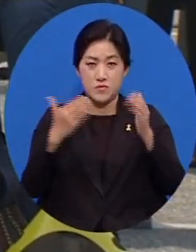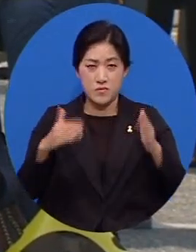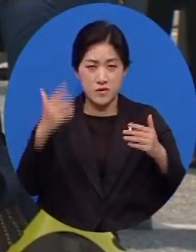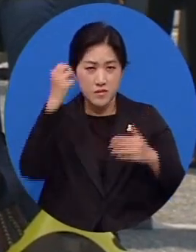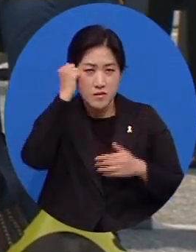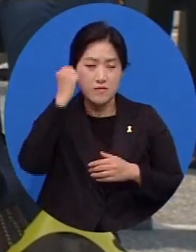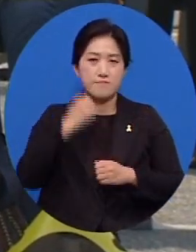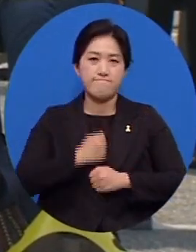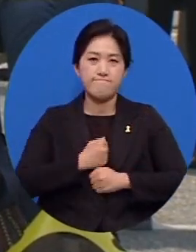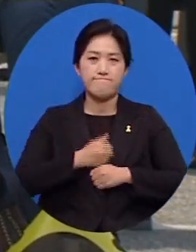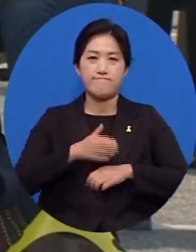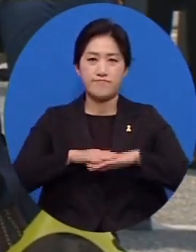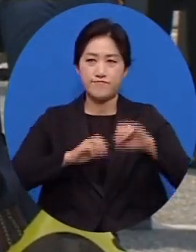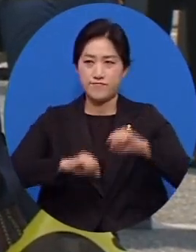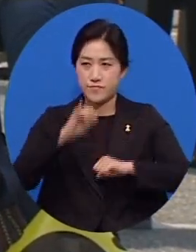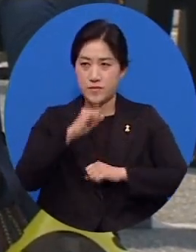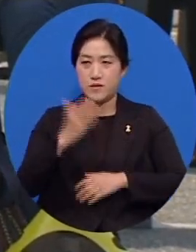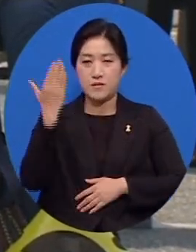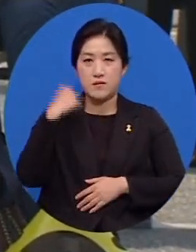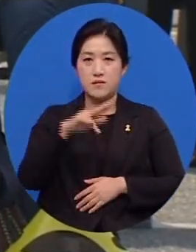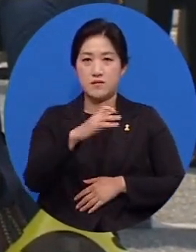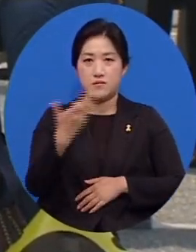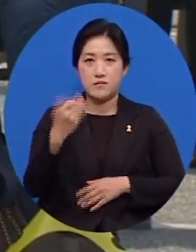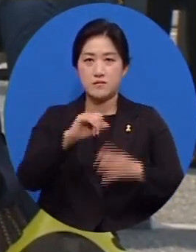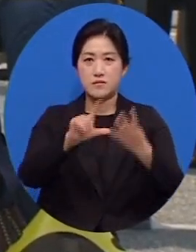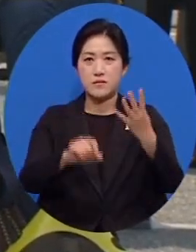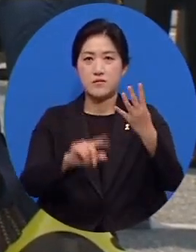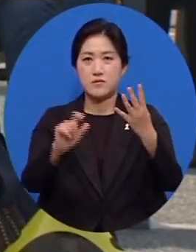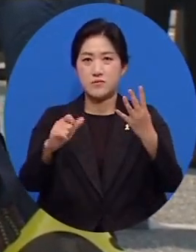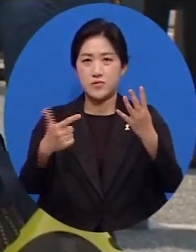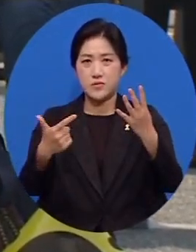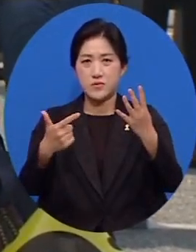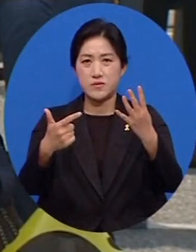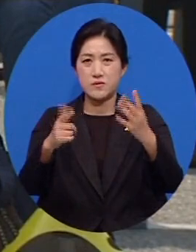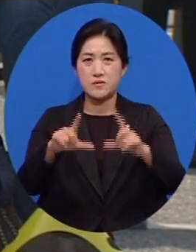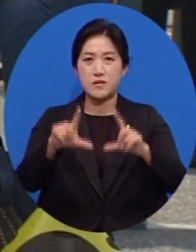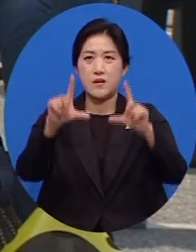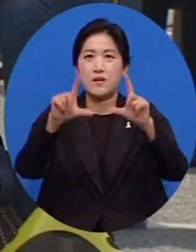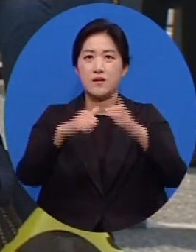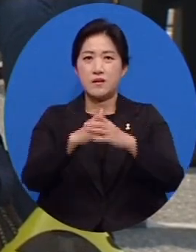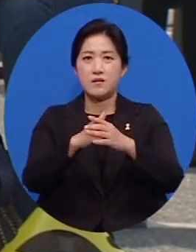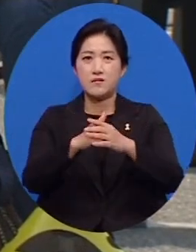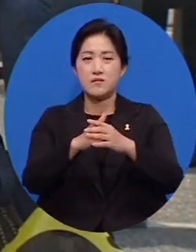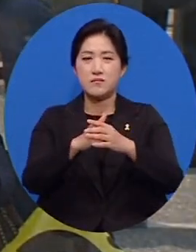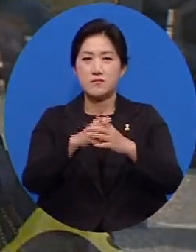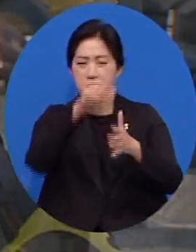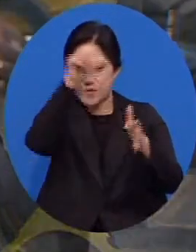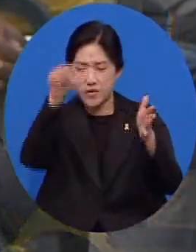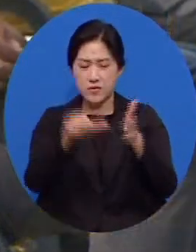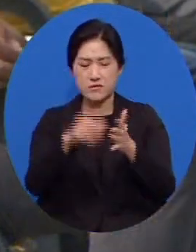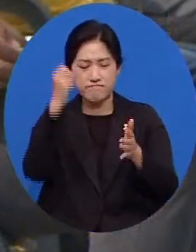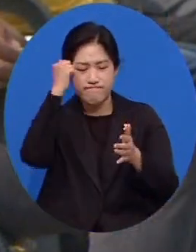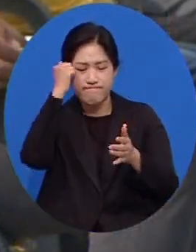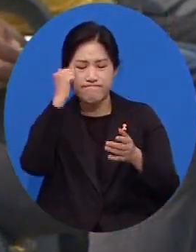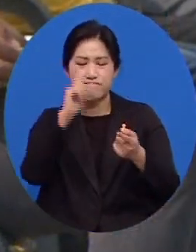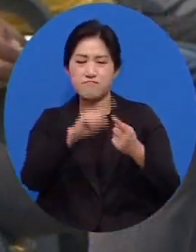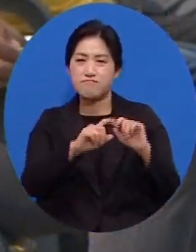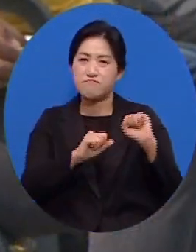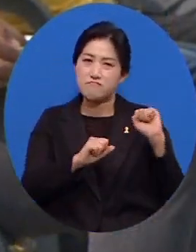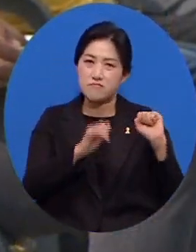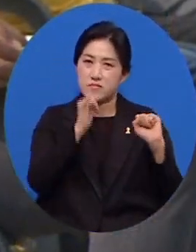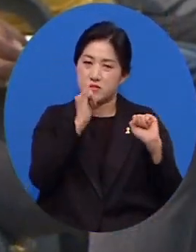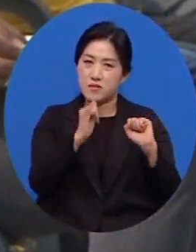우리는 2014년 4월 16일 그날의 시간이 멈춰버린 우리 세월호 가족들을 보며 참